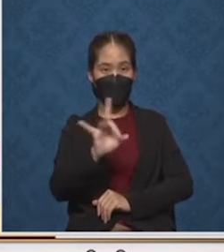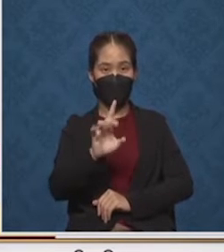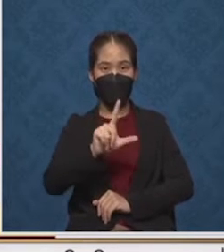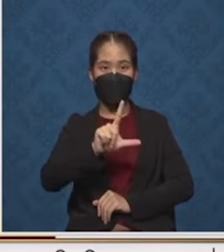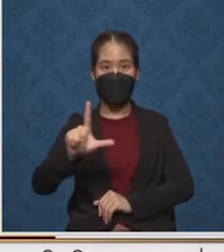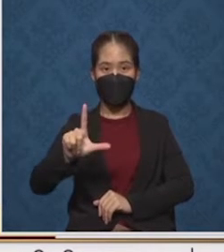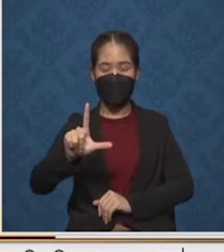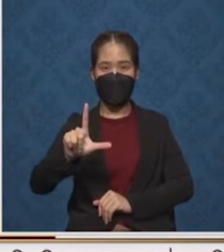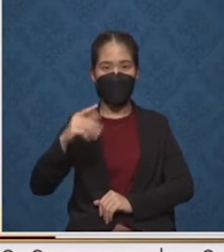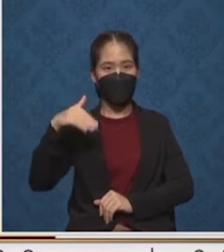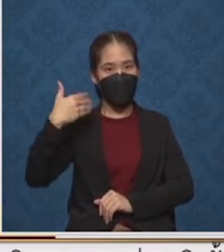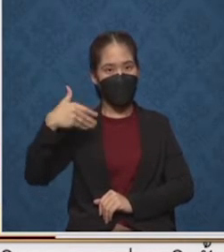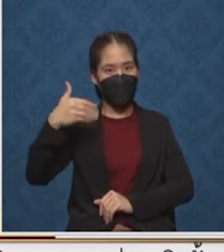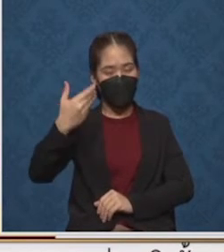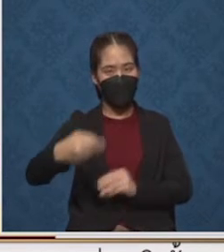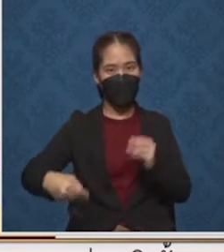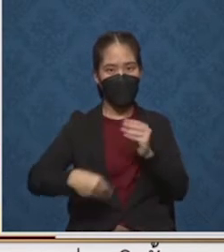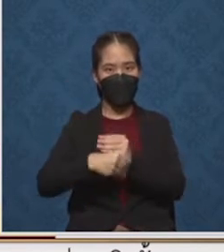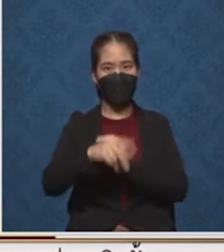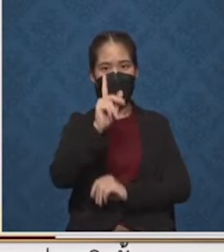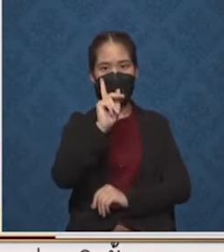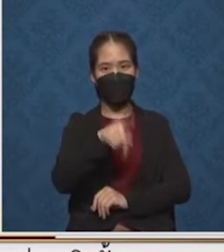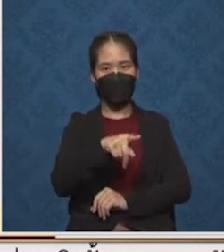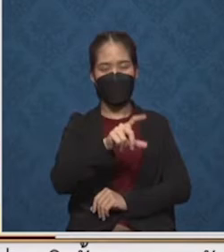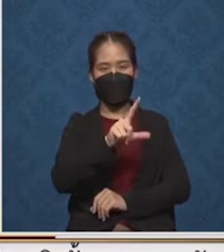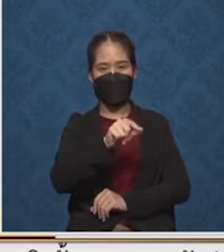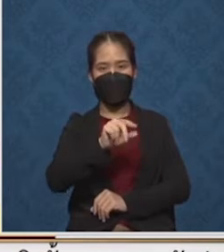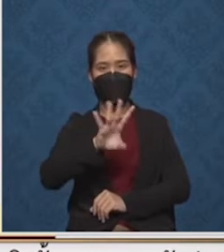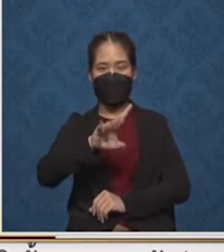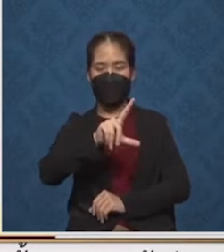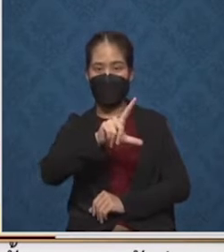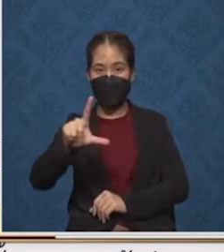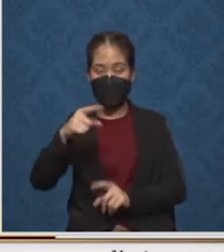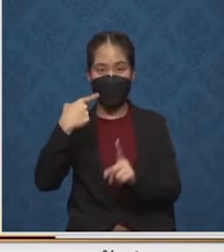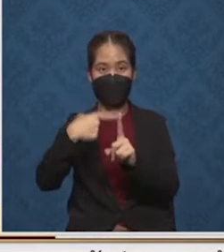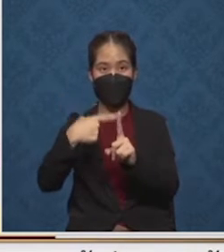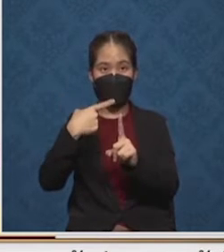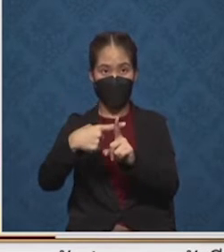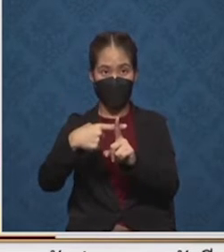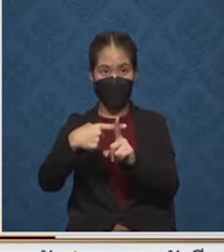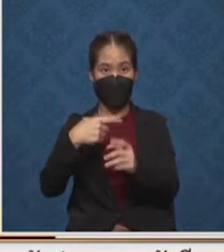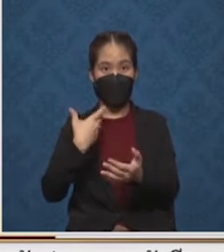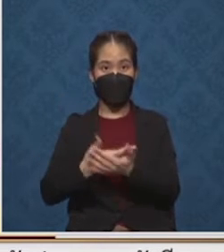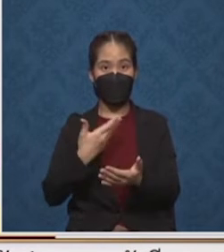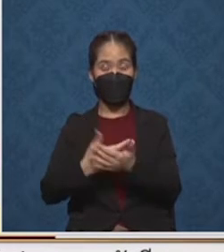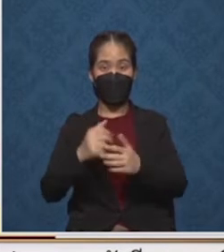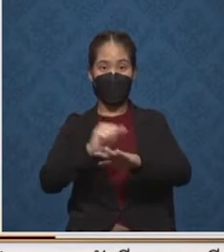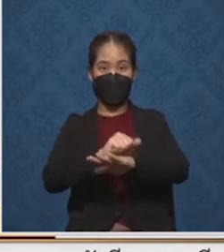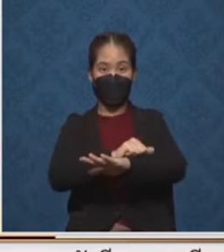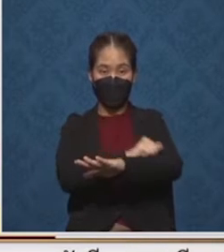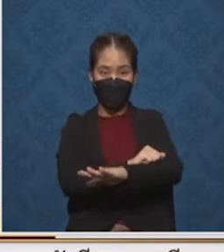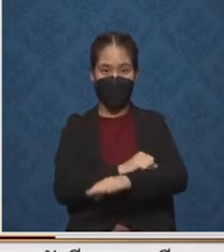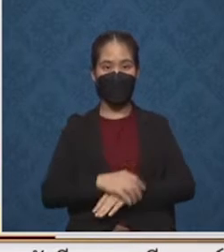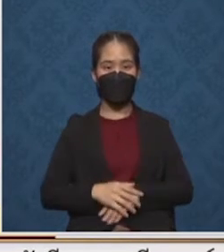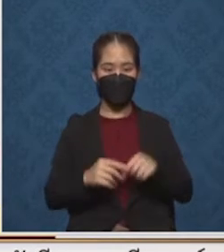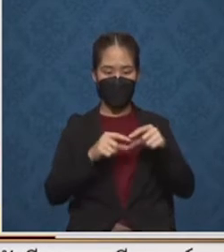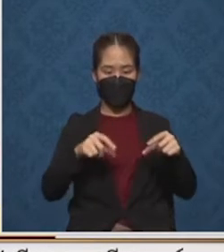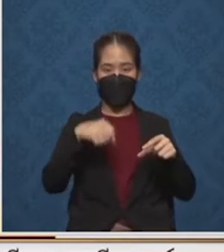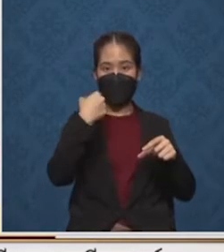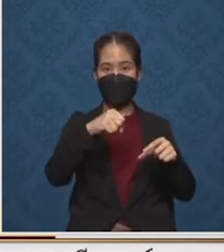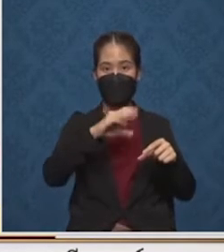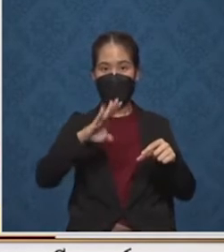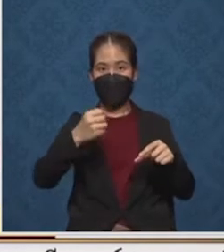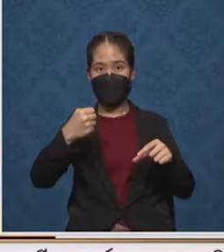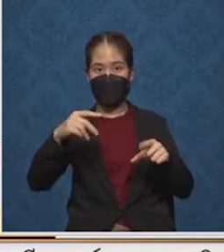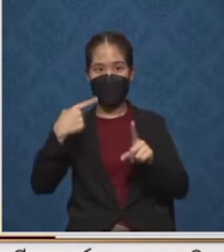ช่วงหลังได้เพิ่มมาเป็น1024ล้านบวกกับค่าตรวจอีกชุดละ 10บาทก็ไม่มีเงิน 100